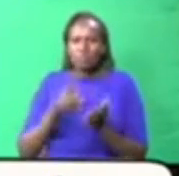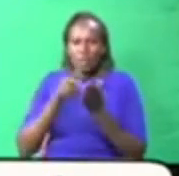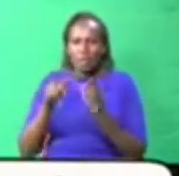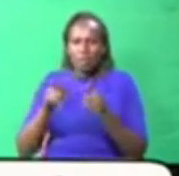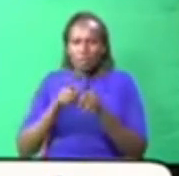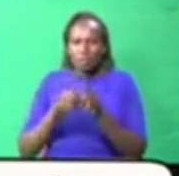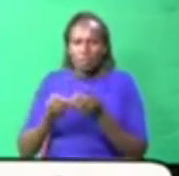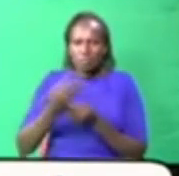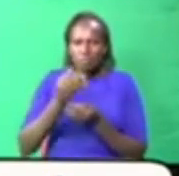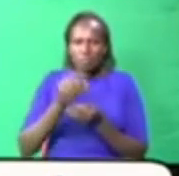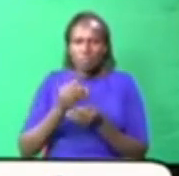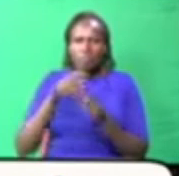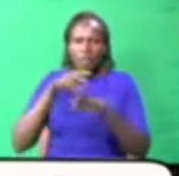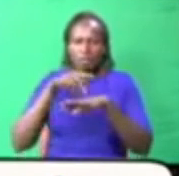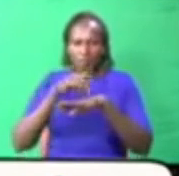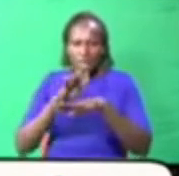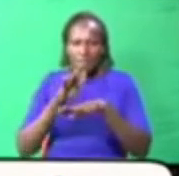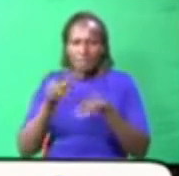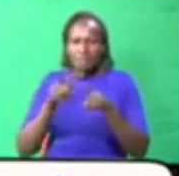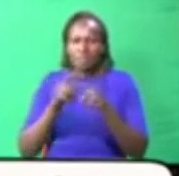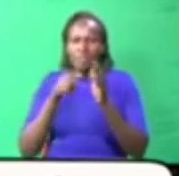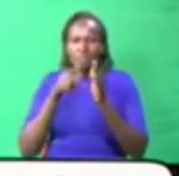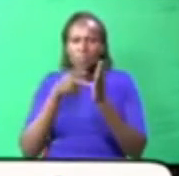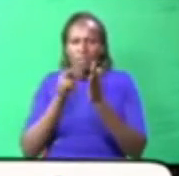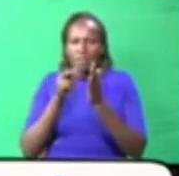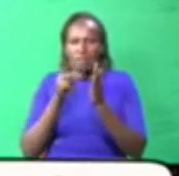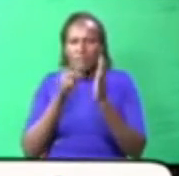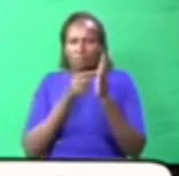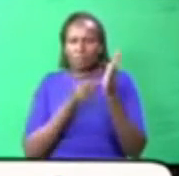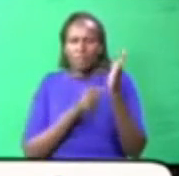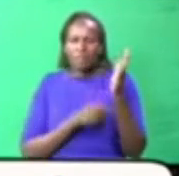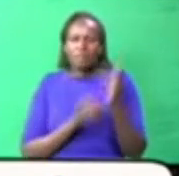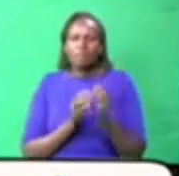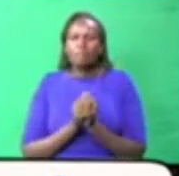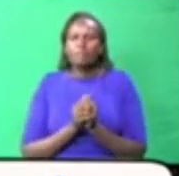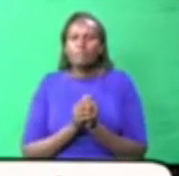send to the paybill number 827101 ambayo